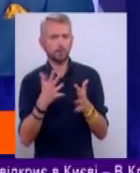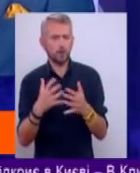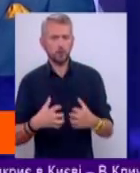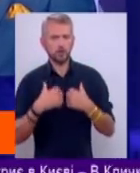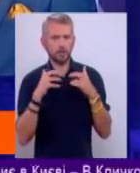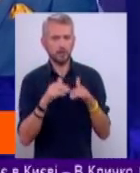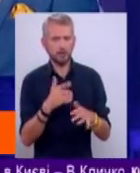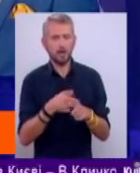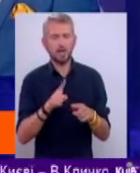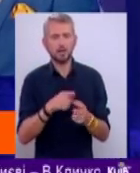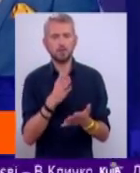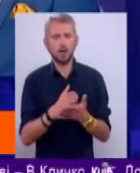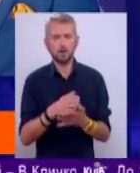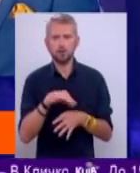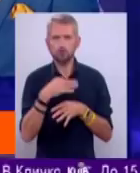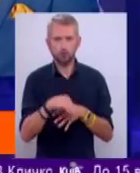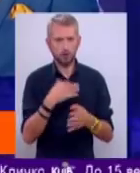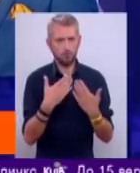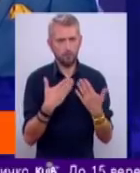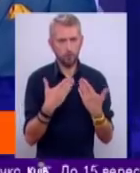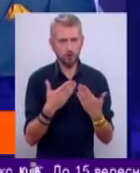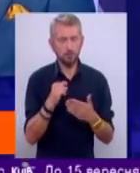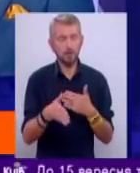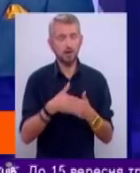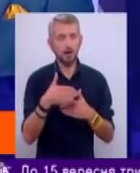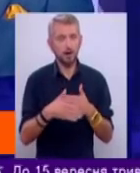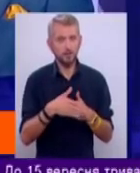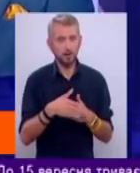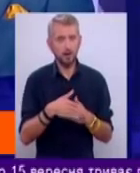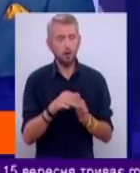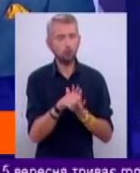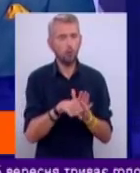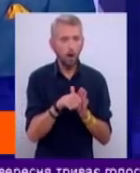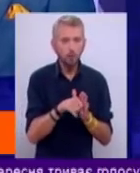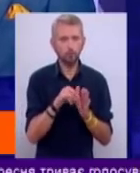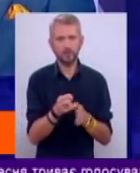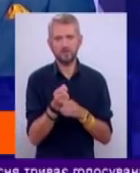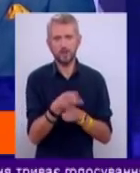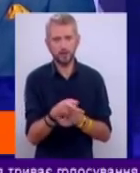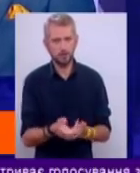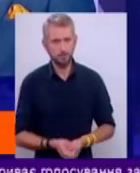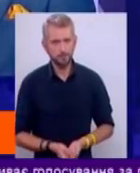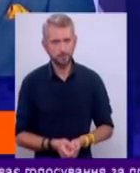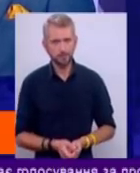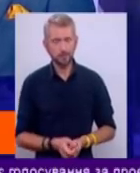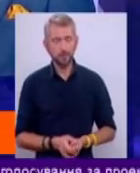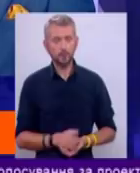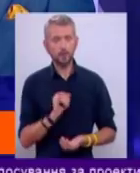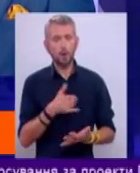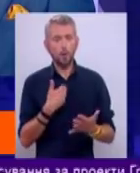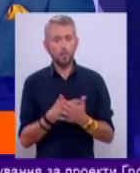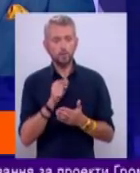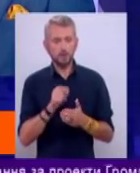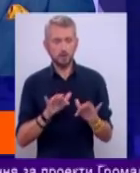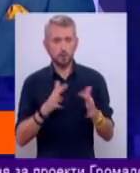дії, це є жорстоким поводженням і карається доганою і звільненням. І ось в даній